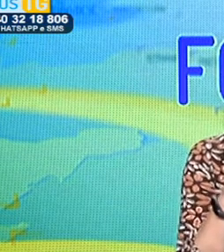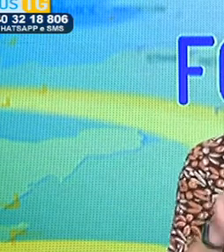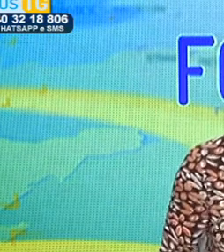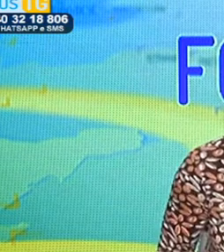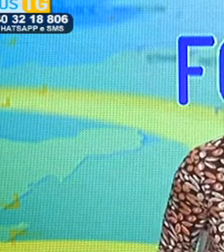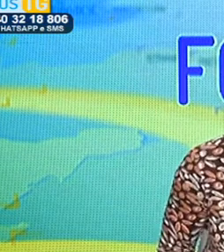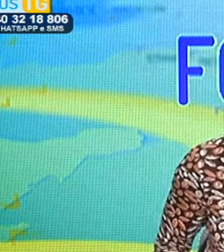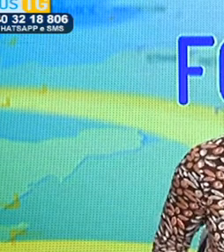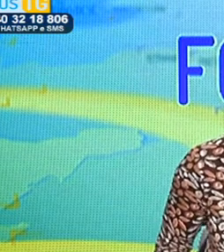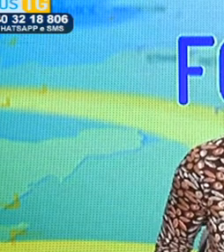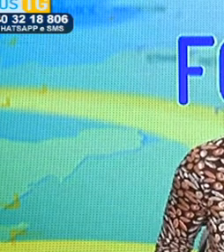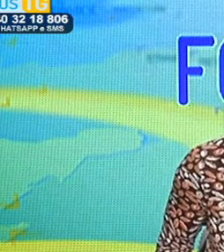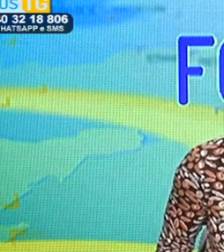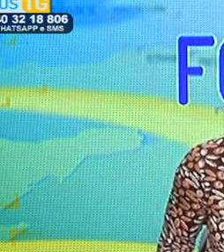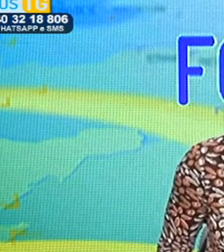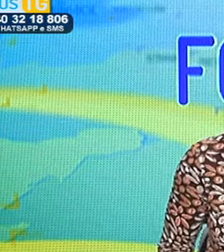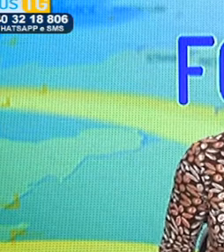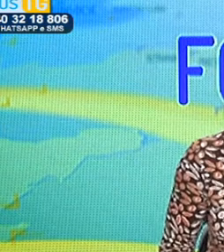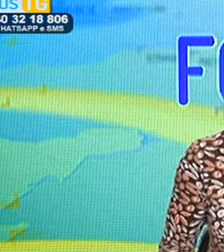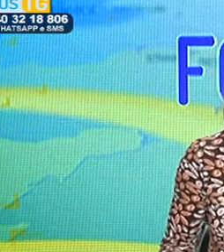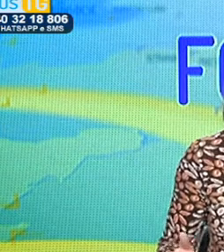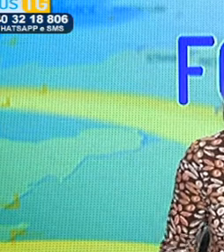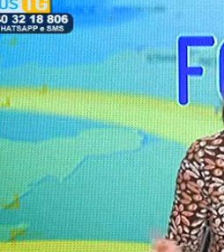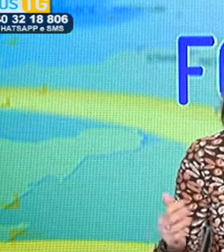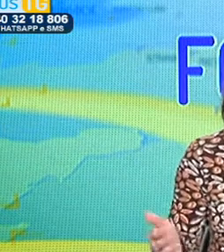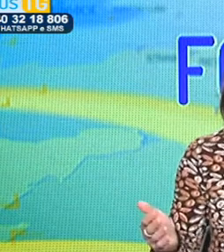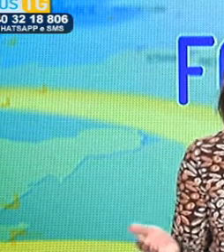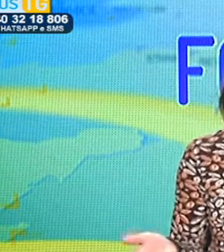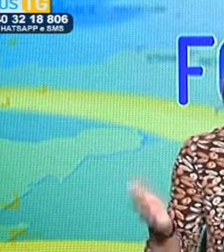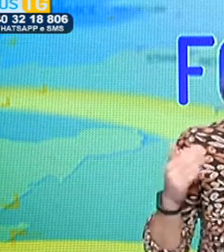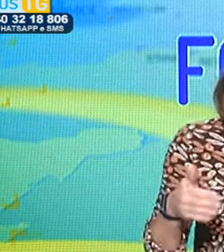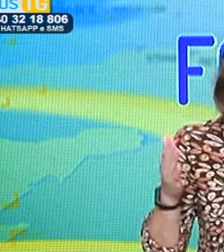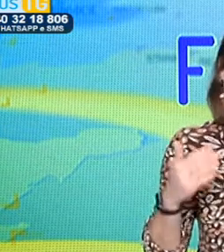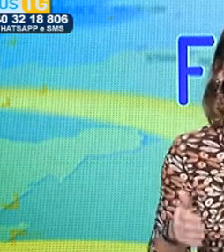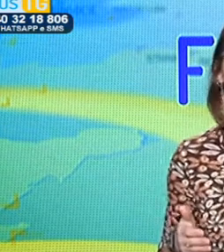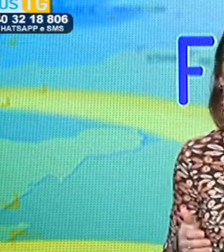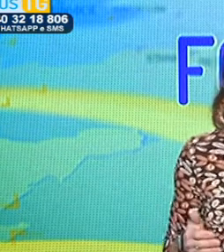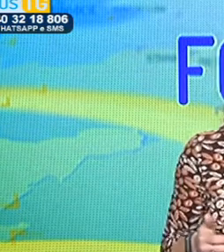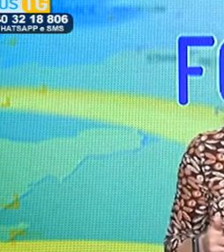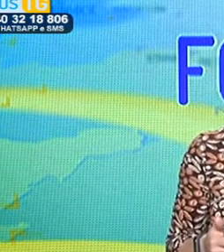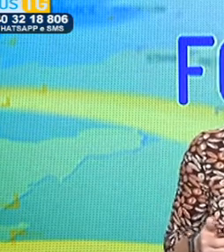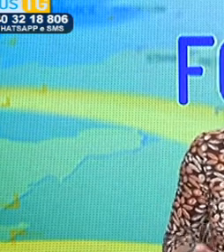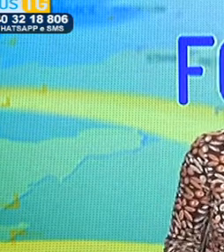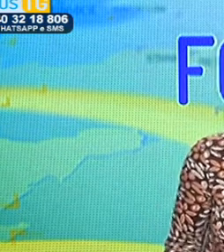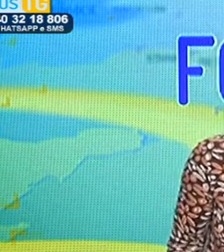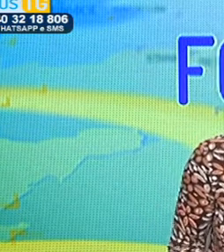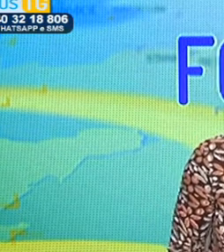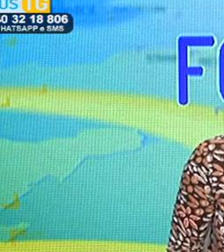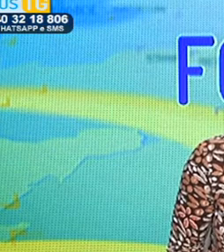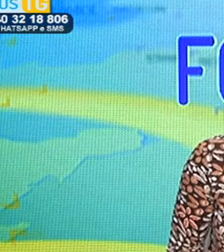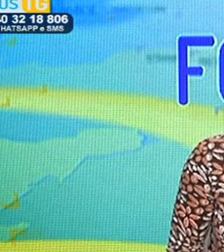dal Comune di San Giorgio. È stata riscontrata, lo ricordiamo, ancora una questione che risale alla fine degli anni